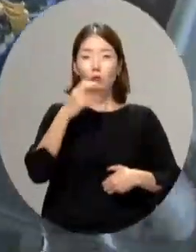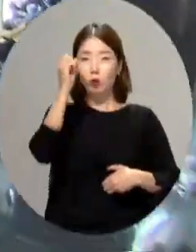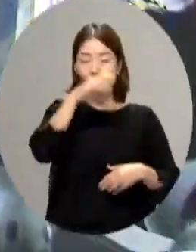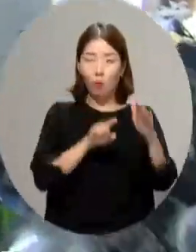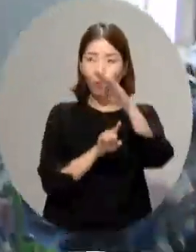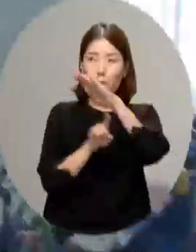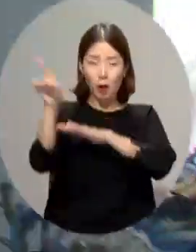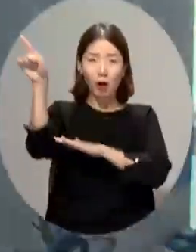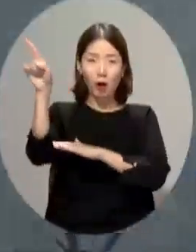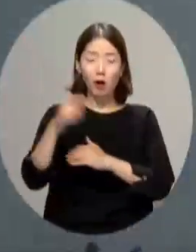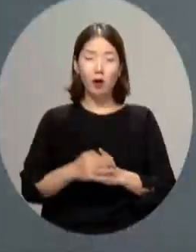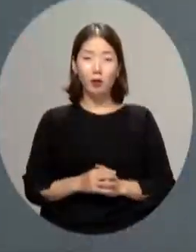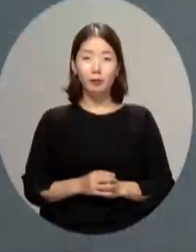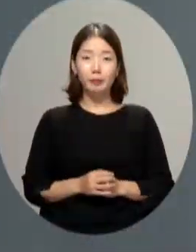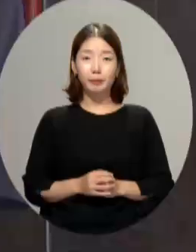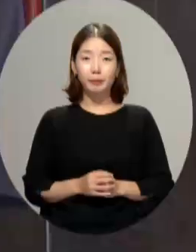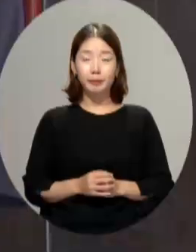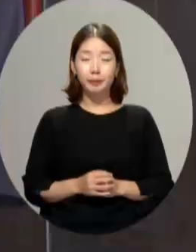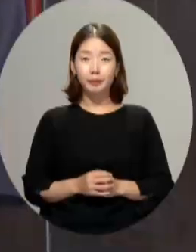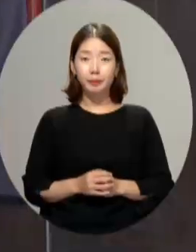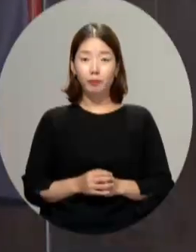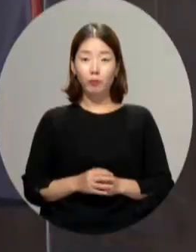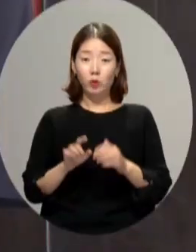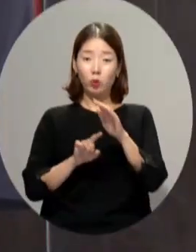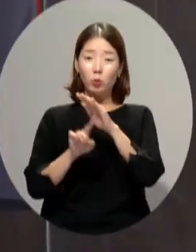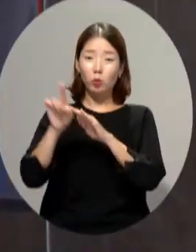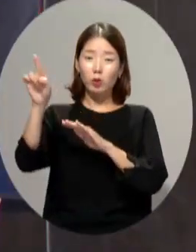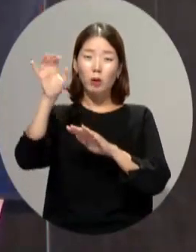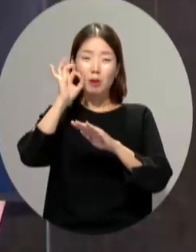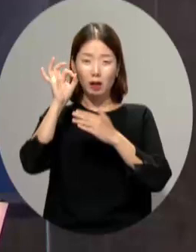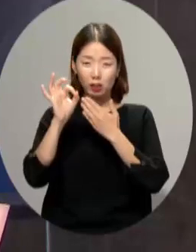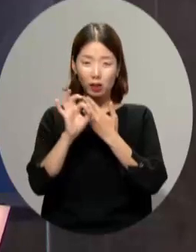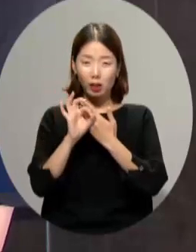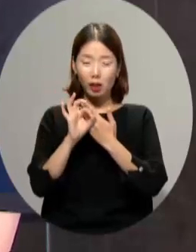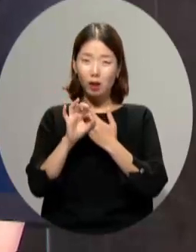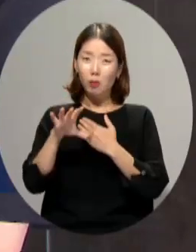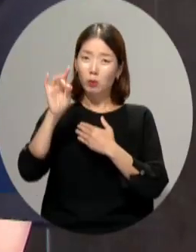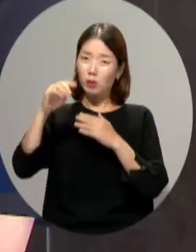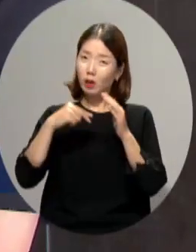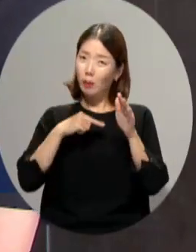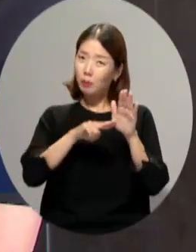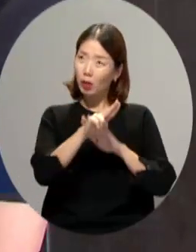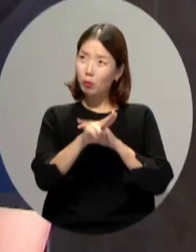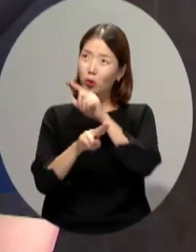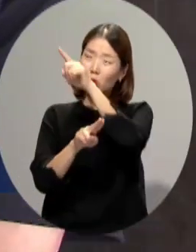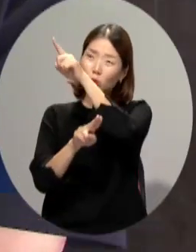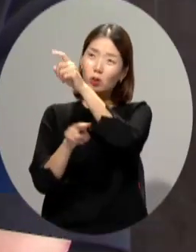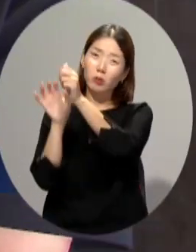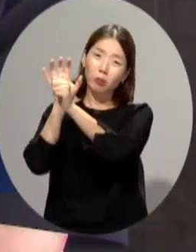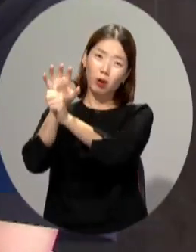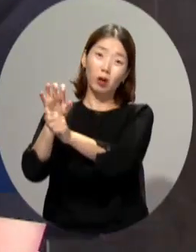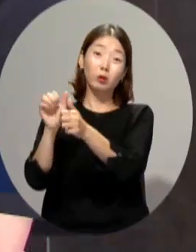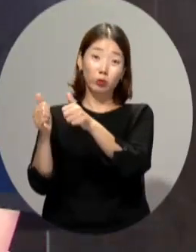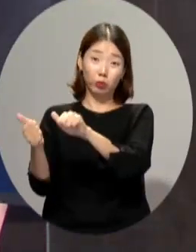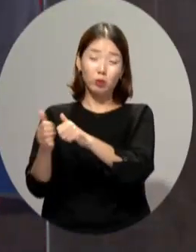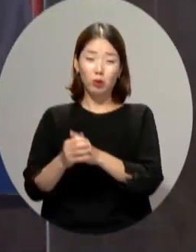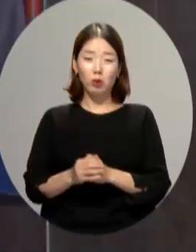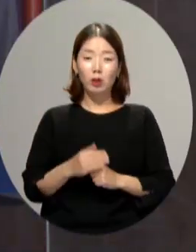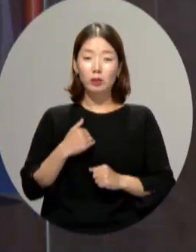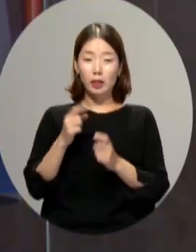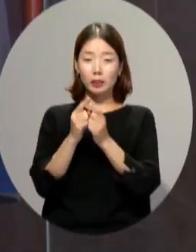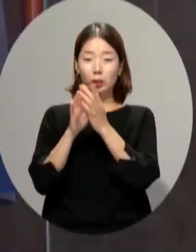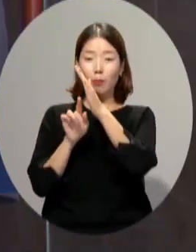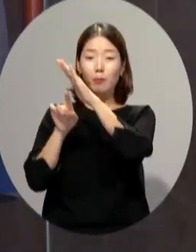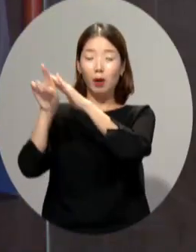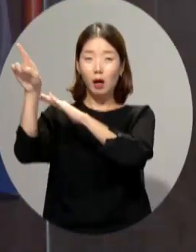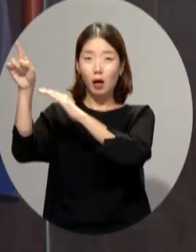건물로 다시 뛰어 올라간 겁니다. 올라갔다가 만약 저희가 그냥 먼저 대피해버리면 위에 사람들 갇힐 수도 있으니까 저희가